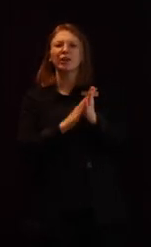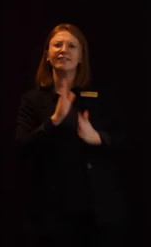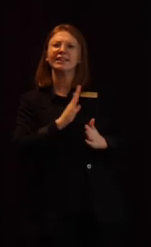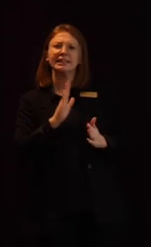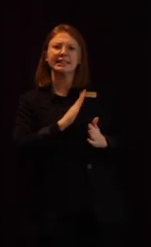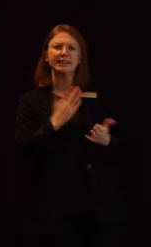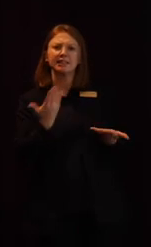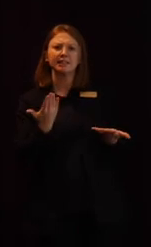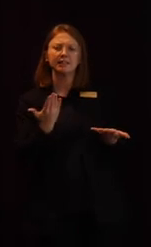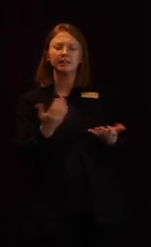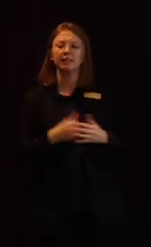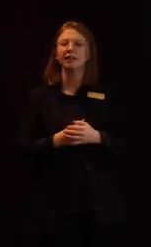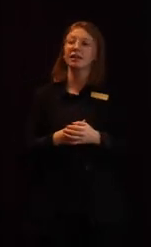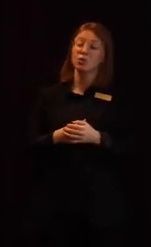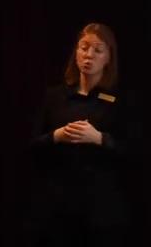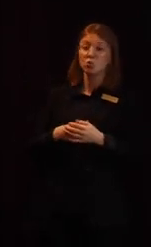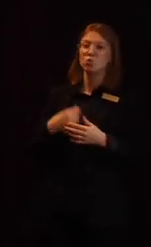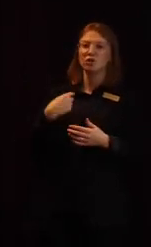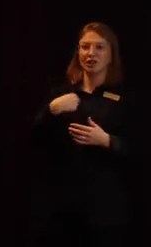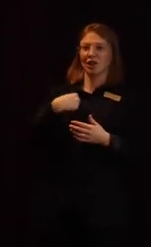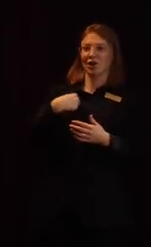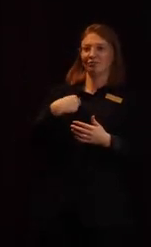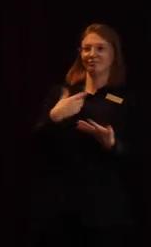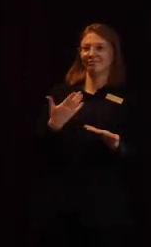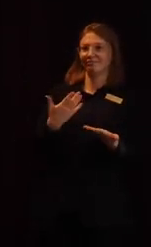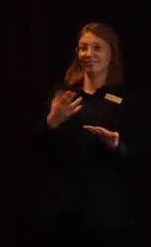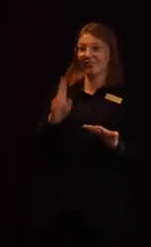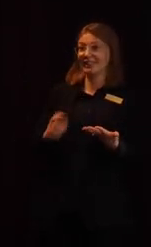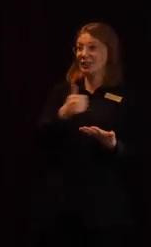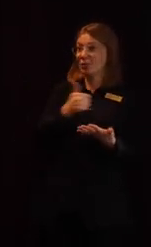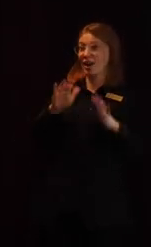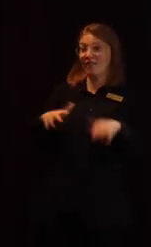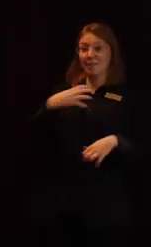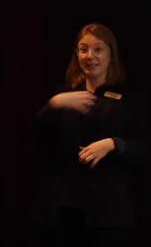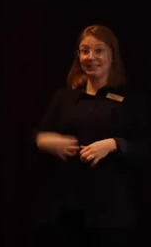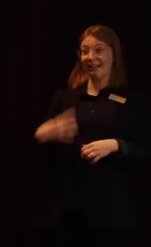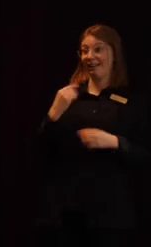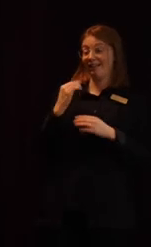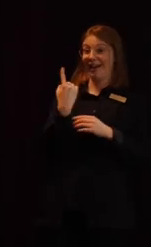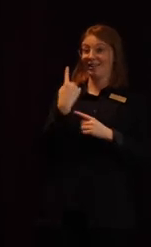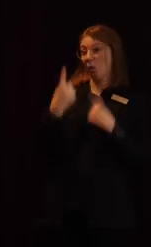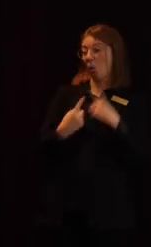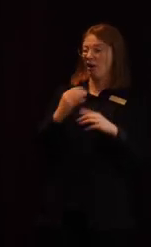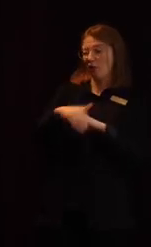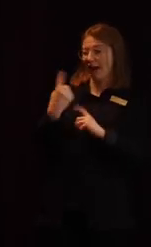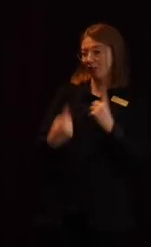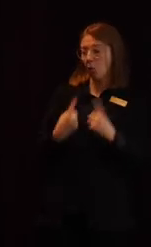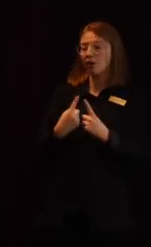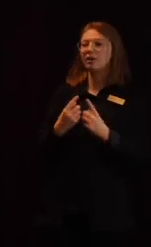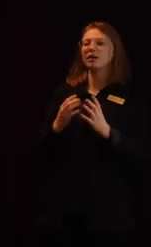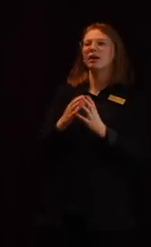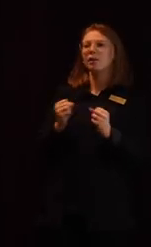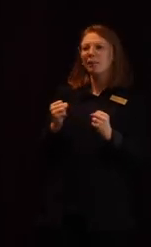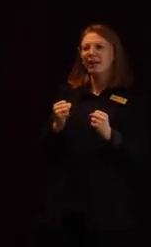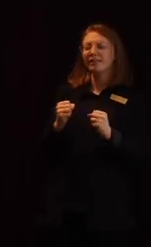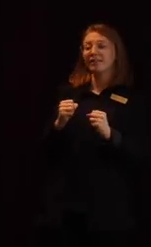det är precis det. Jag har inte haft den här posten mer än ett år. Men däremot så har jag förstås ställt frågan, varför har vi en